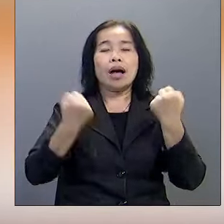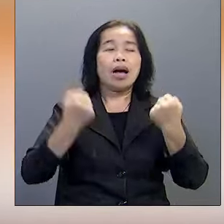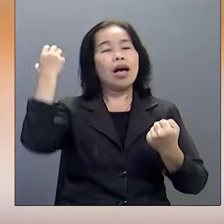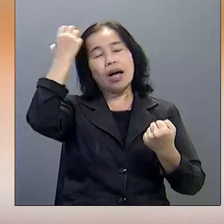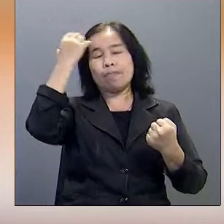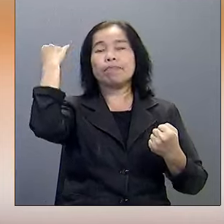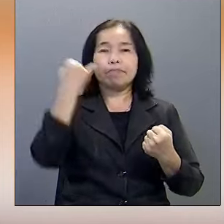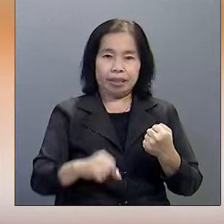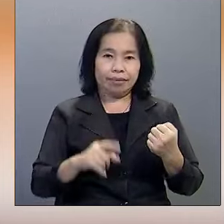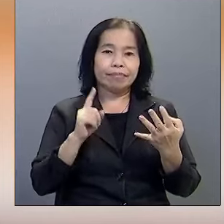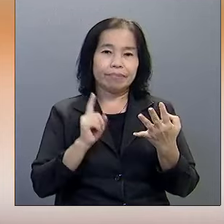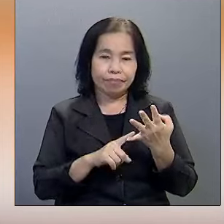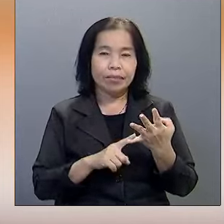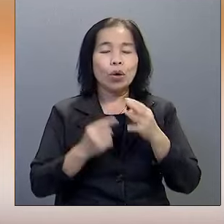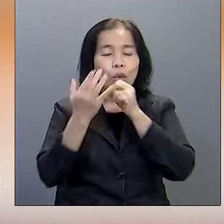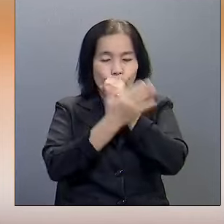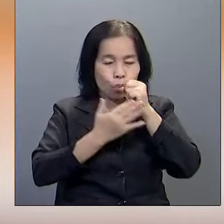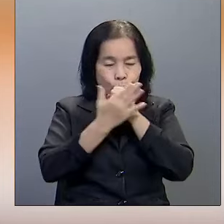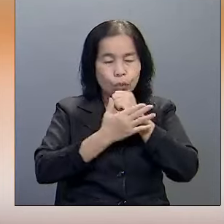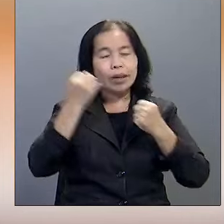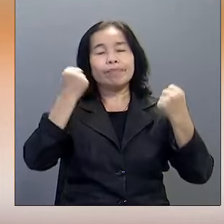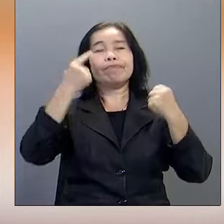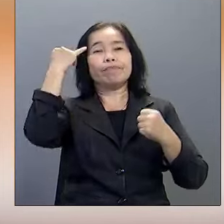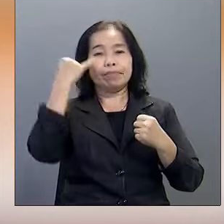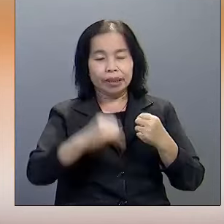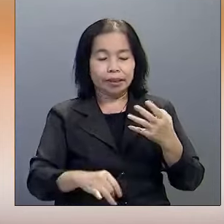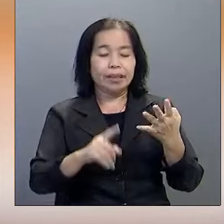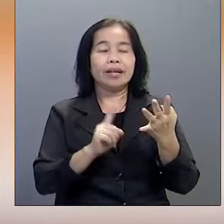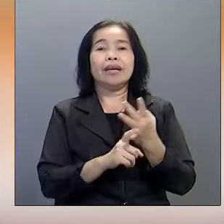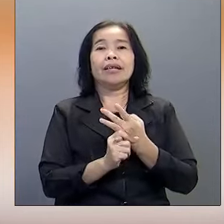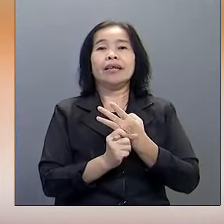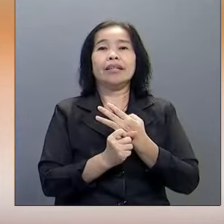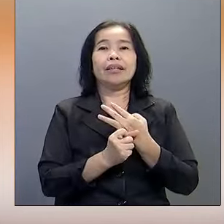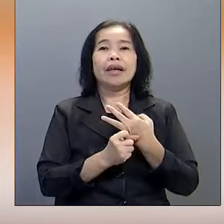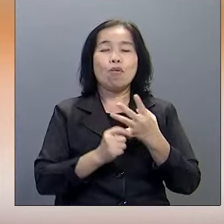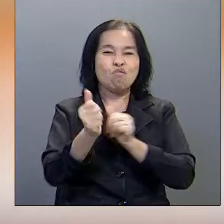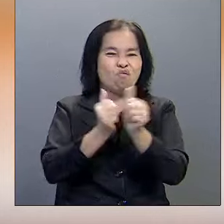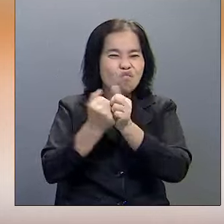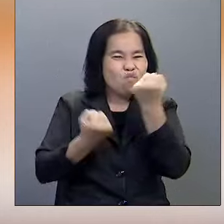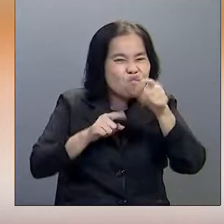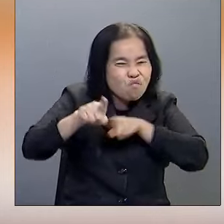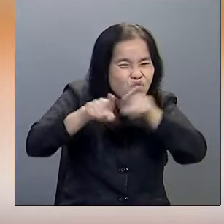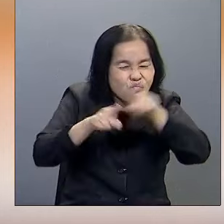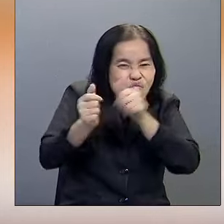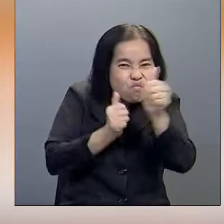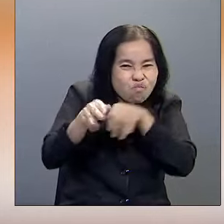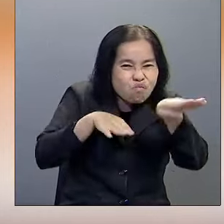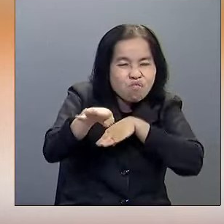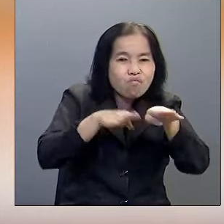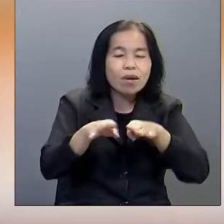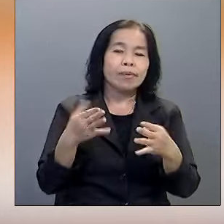กั